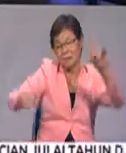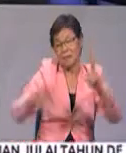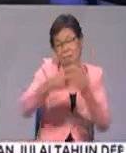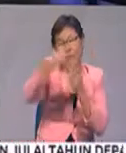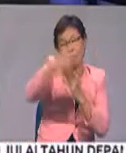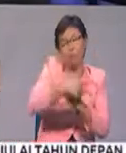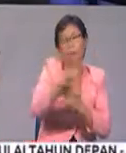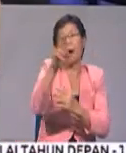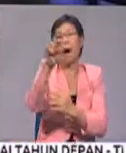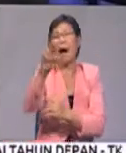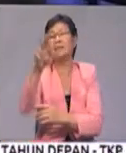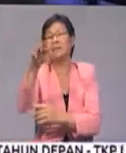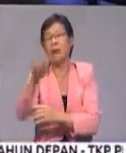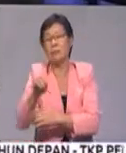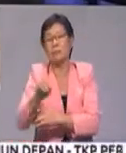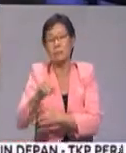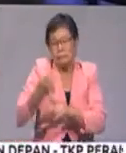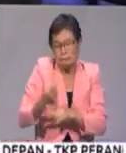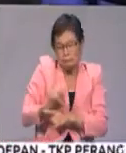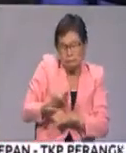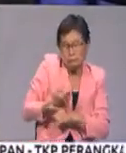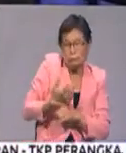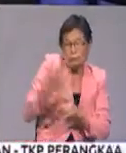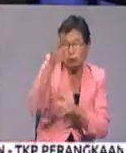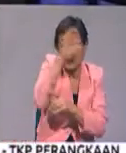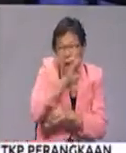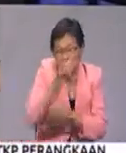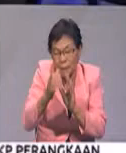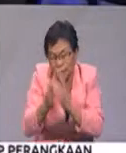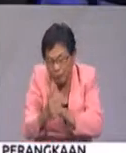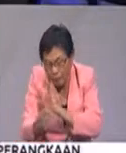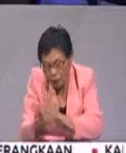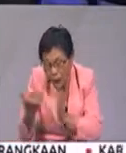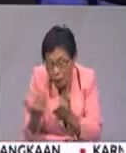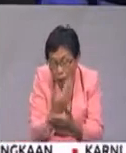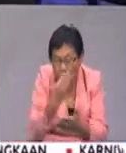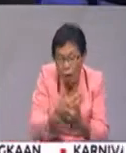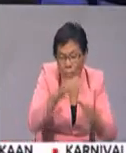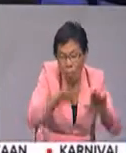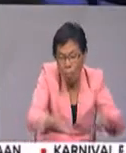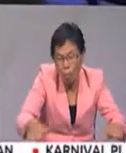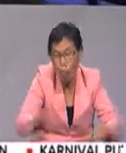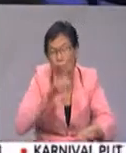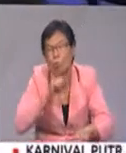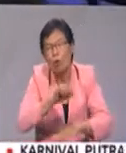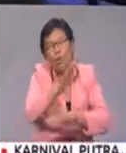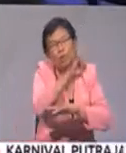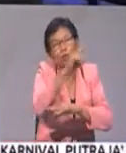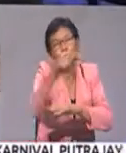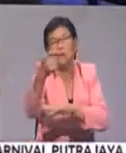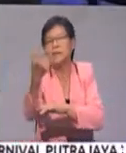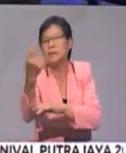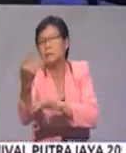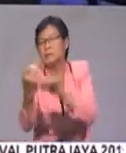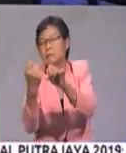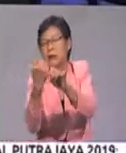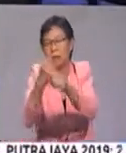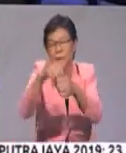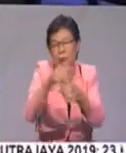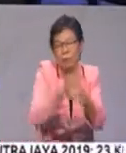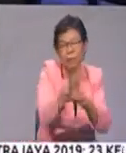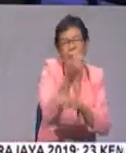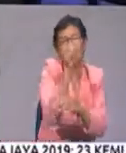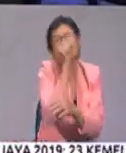program RTM yang mencungkil ataupun mencari bakat-bakat baru dalam kalangan kanak-kanak berusia 7 hingga 11 tahun dalam